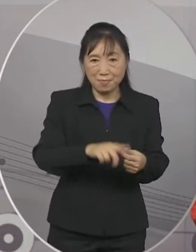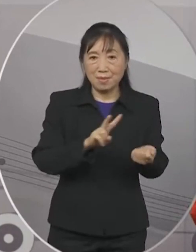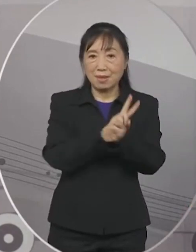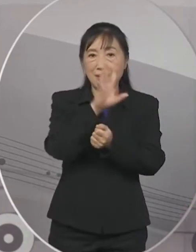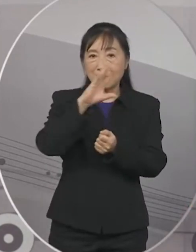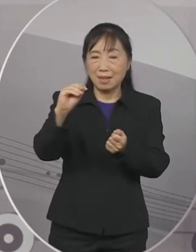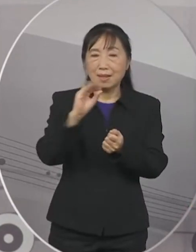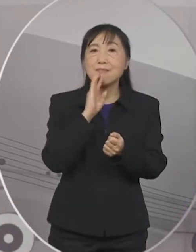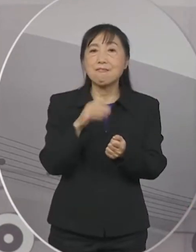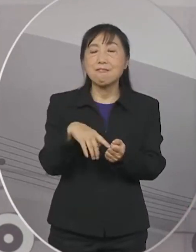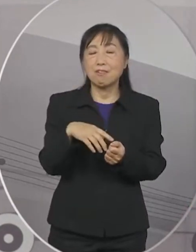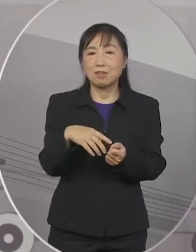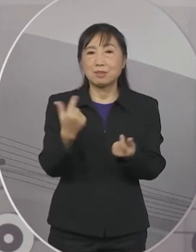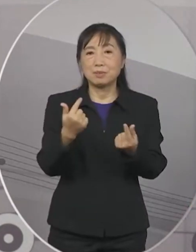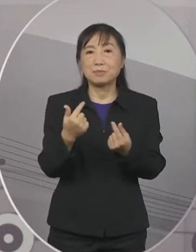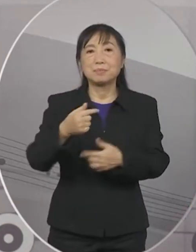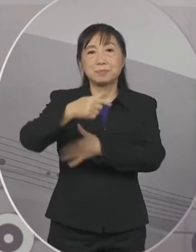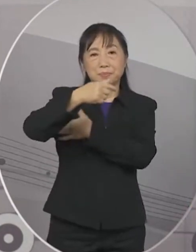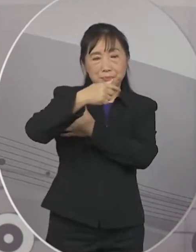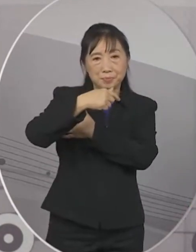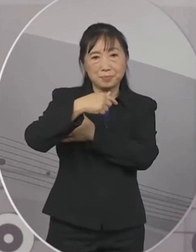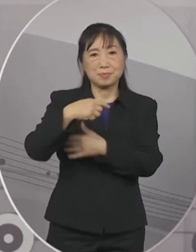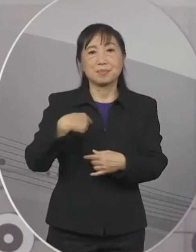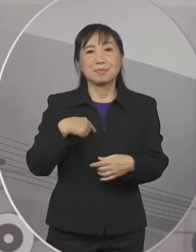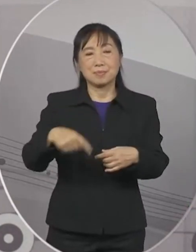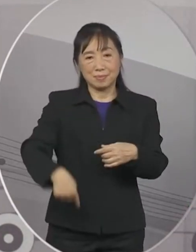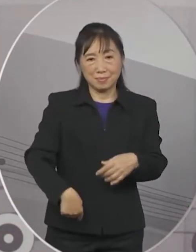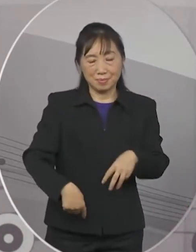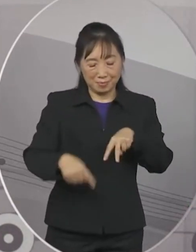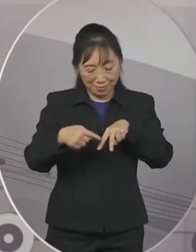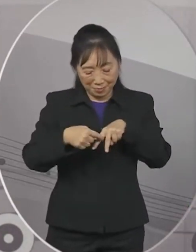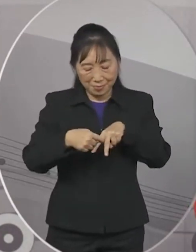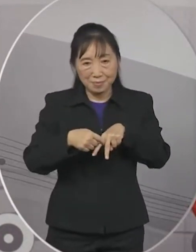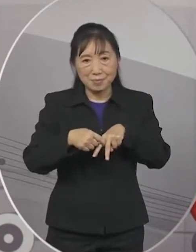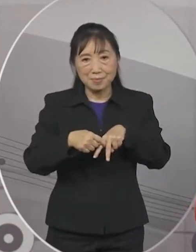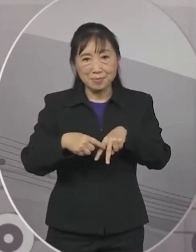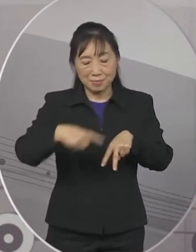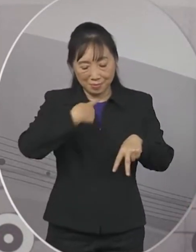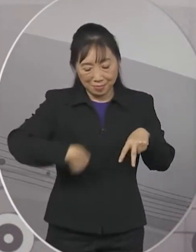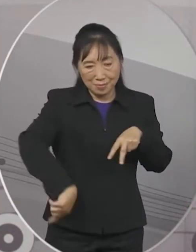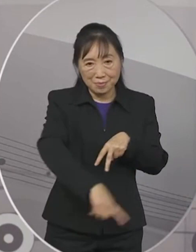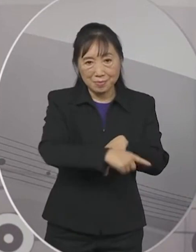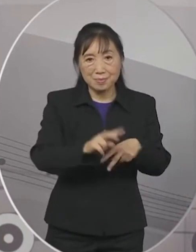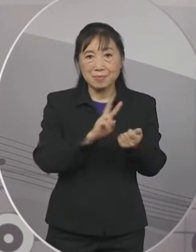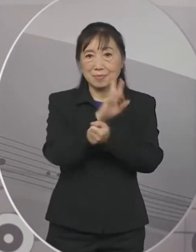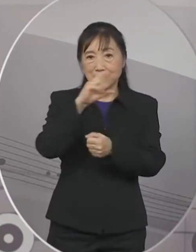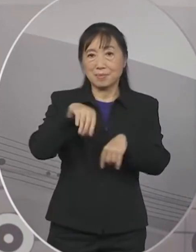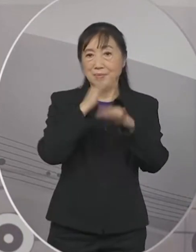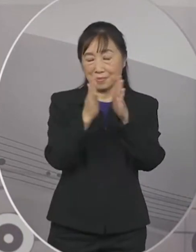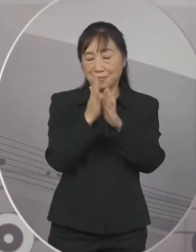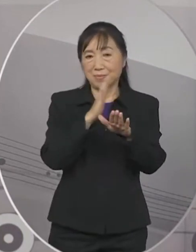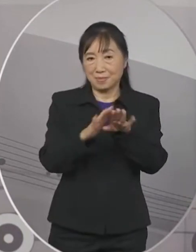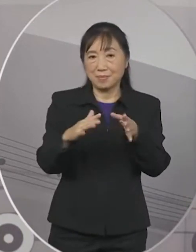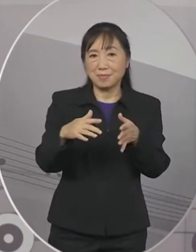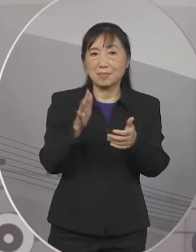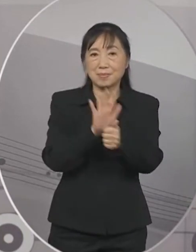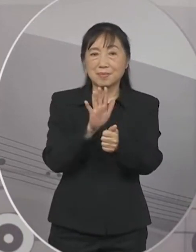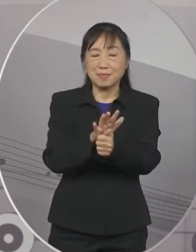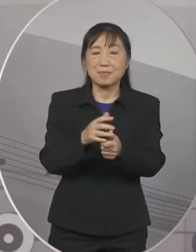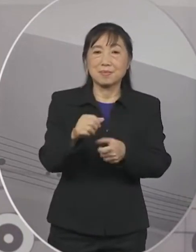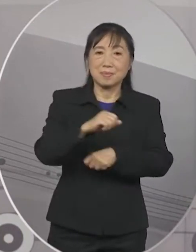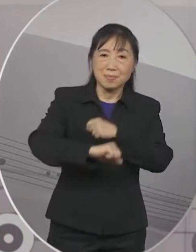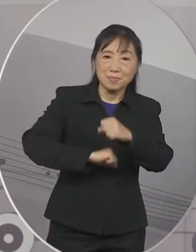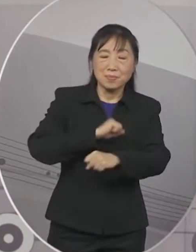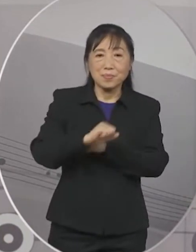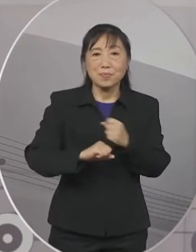这三大队哦，腋下，然后锁膝，然后呢全身淋巴就会动到。所以我未来跟大家